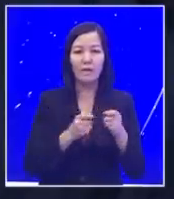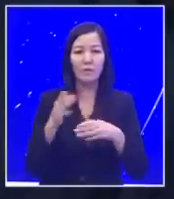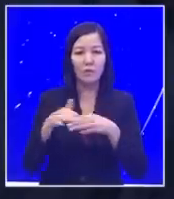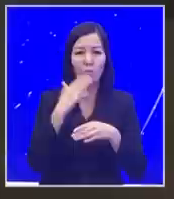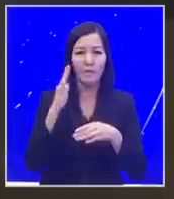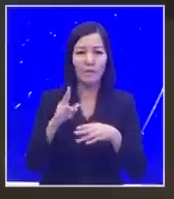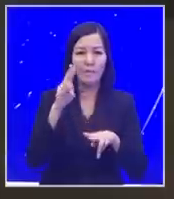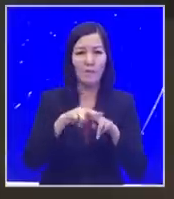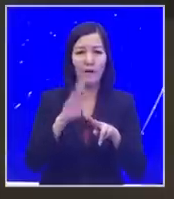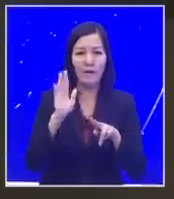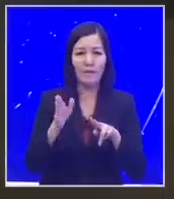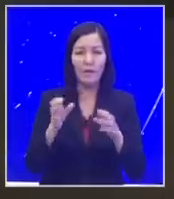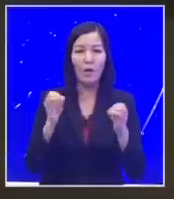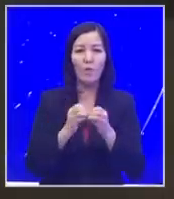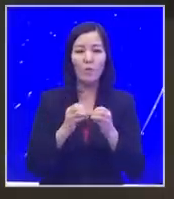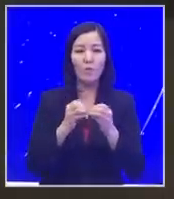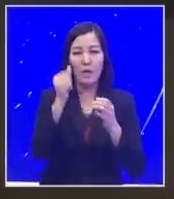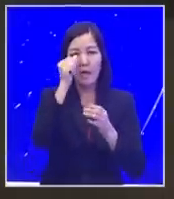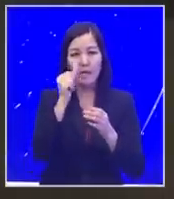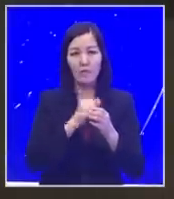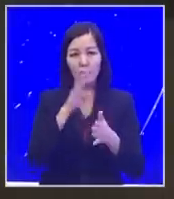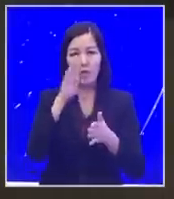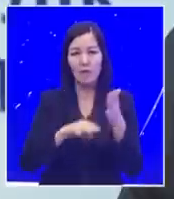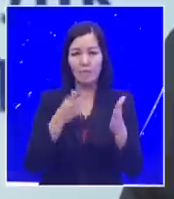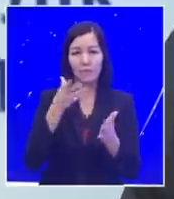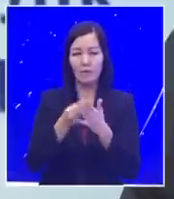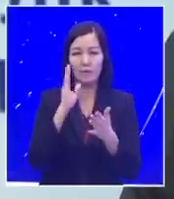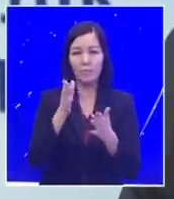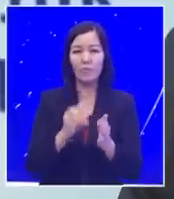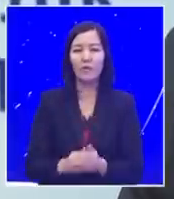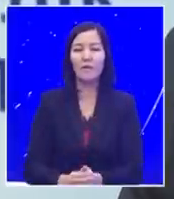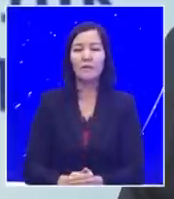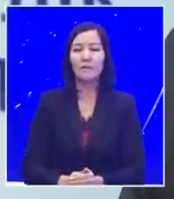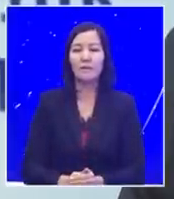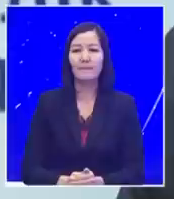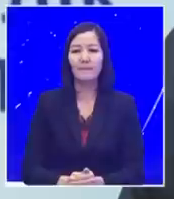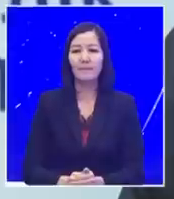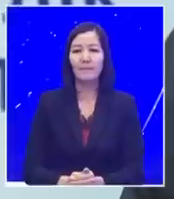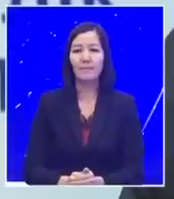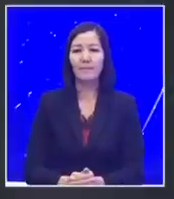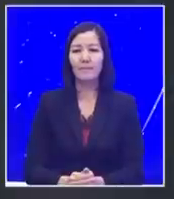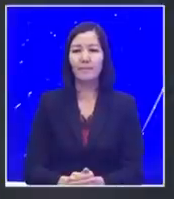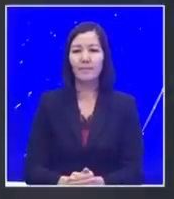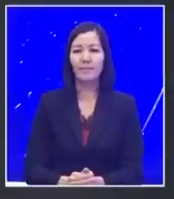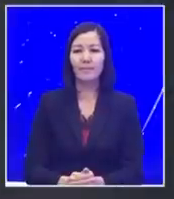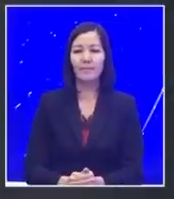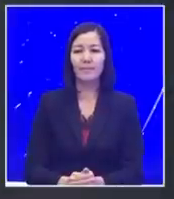әкімшілік жауапқа тартылып, қамаққа алынып, 10 айлық есептік көрсеткіш көлемінде айыппұл салынады.